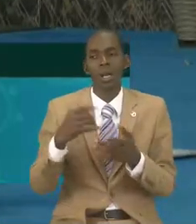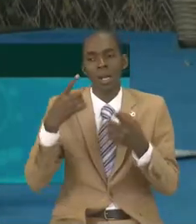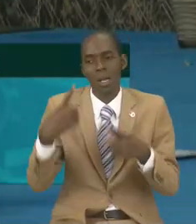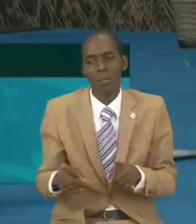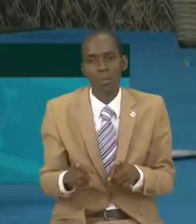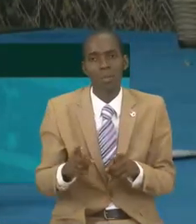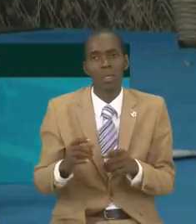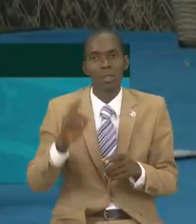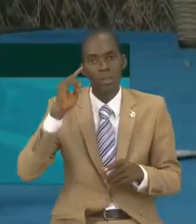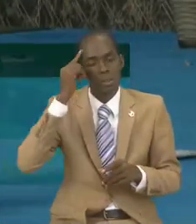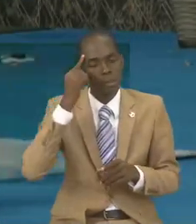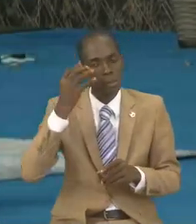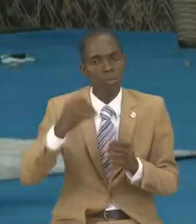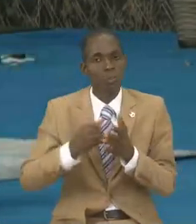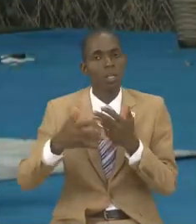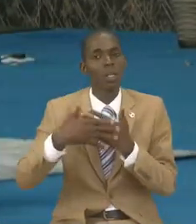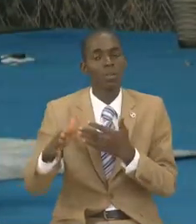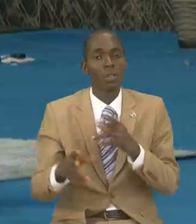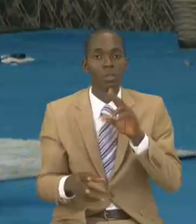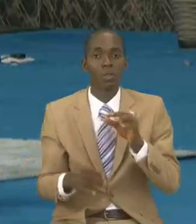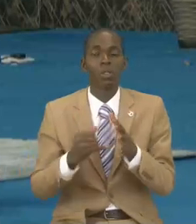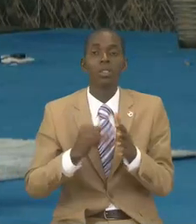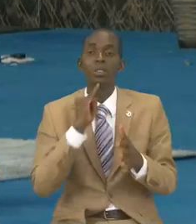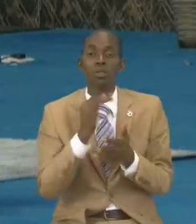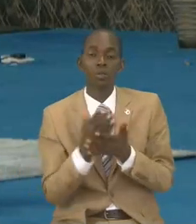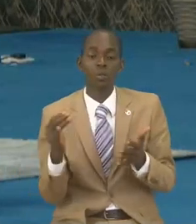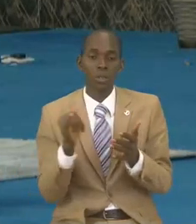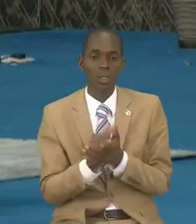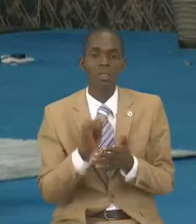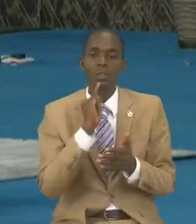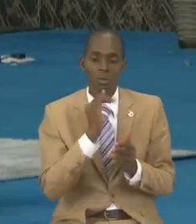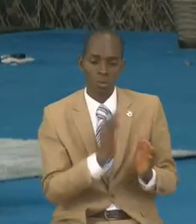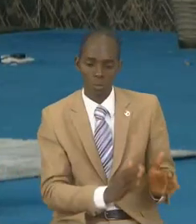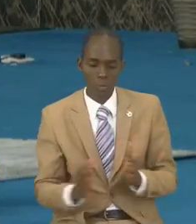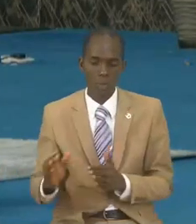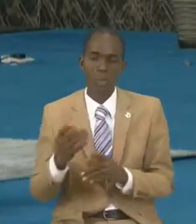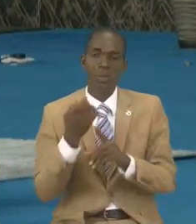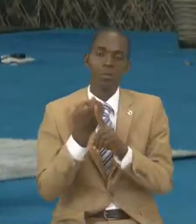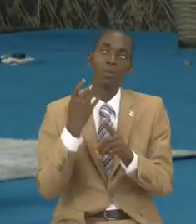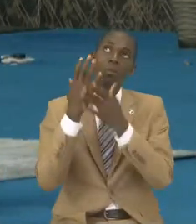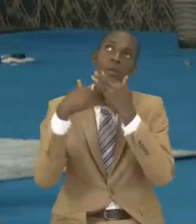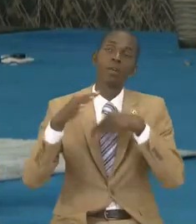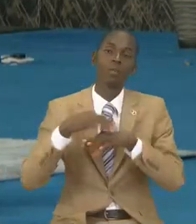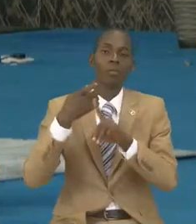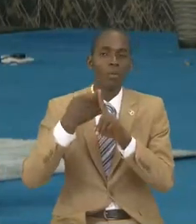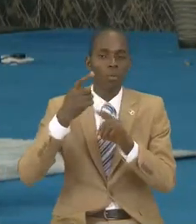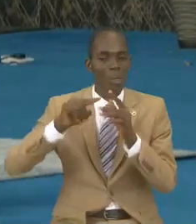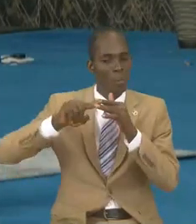venu après. Quelque chose, c'est quelque chose de connu au ciel. Depuis le